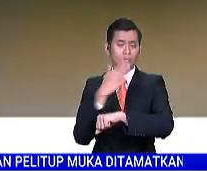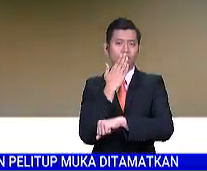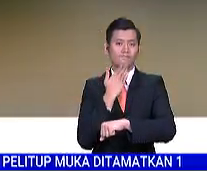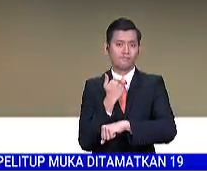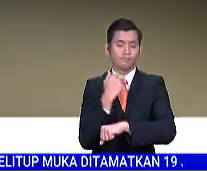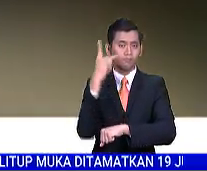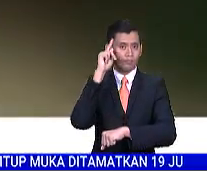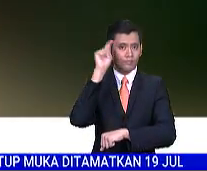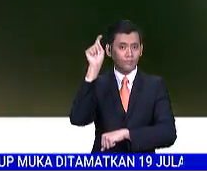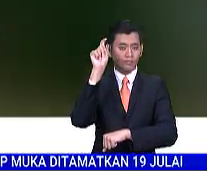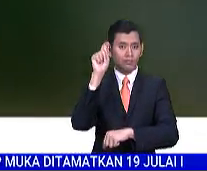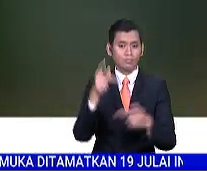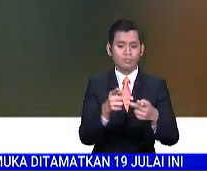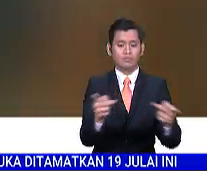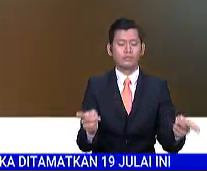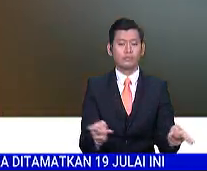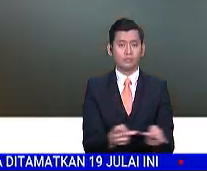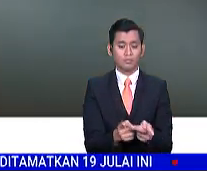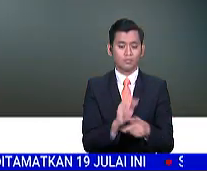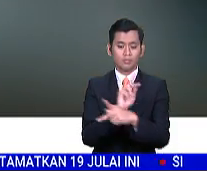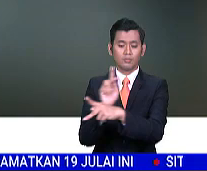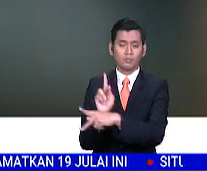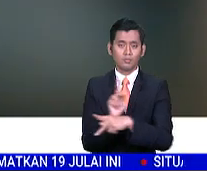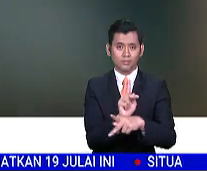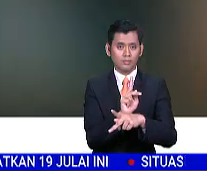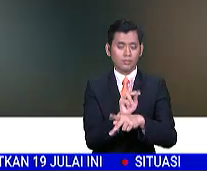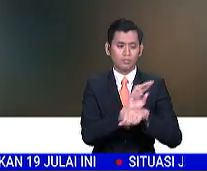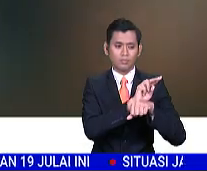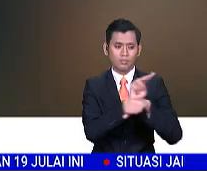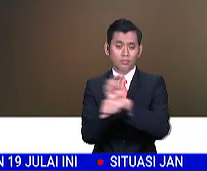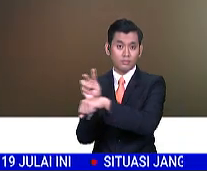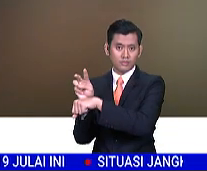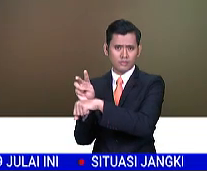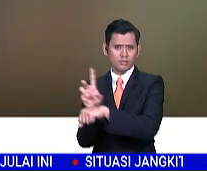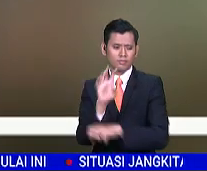kawalan tempat kejadian bencana telah dibuka di peringkat daerah bagi menyelaras